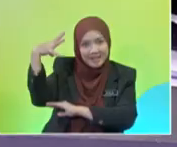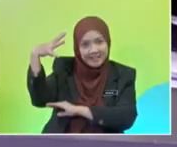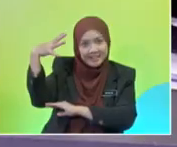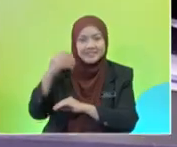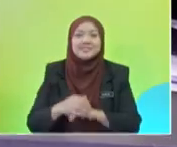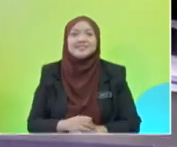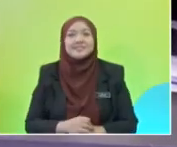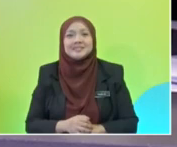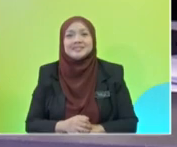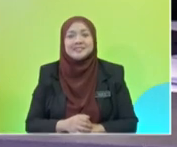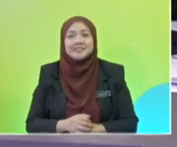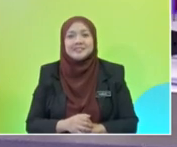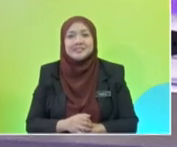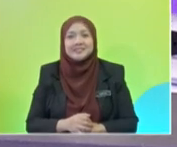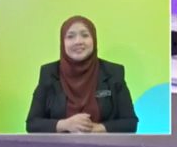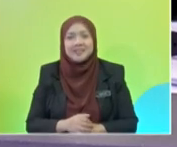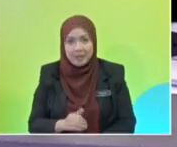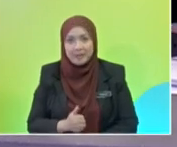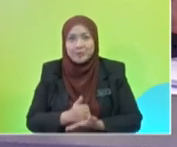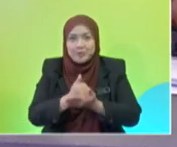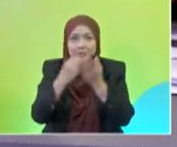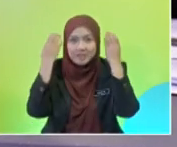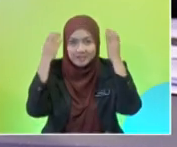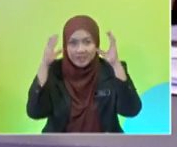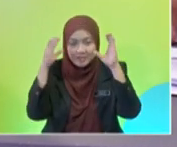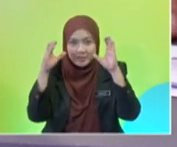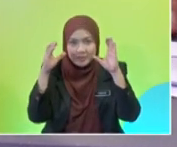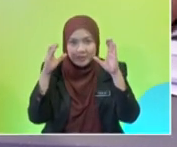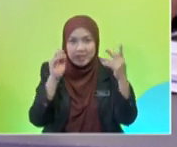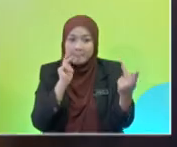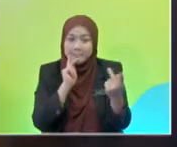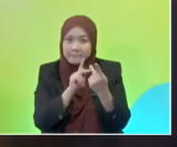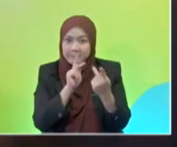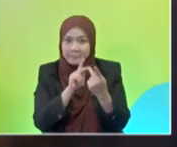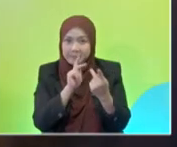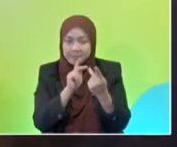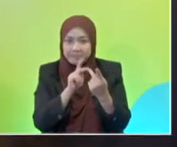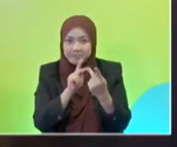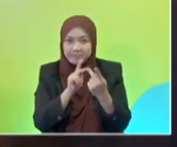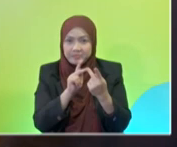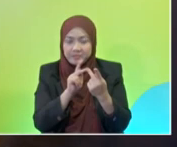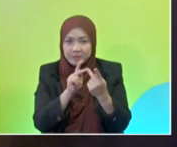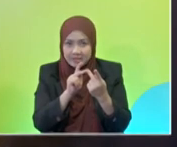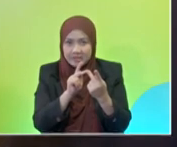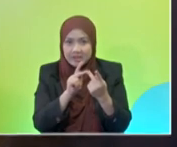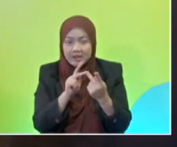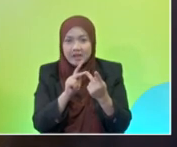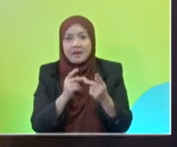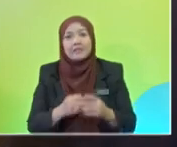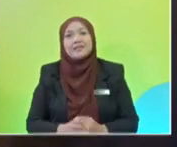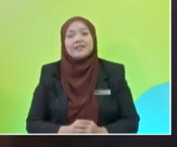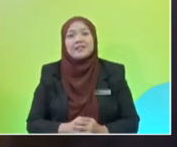memadamkan gambar yang daripada Sumber Api oke pertama Ya ini yang panas nih aw adalah